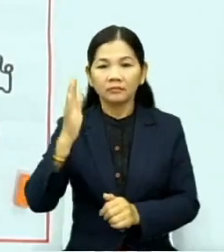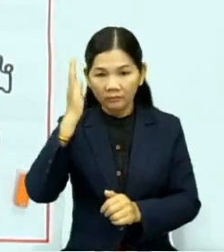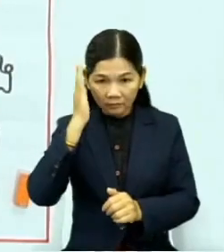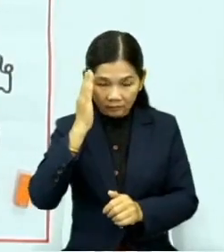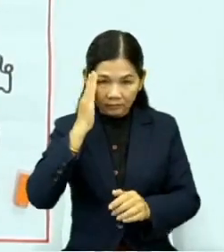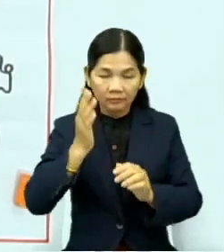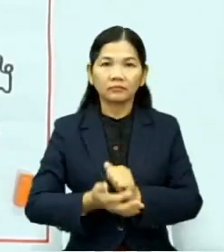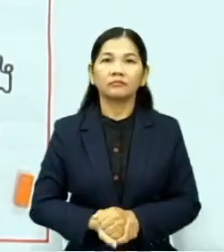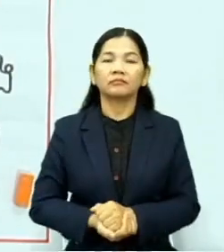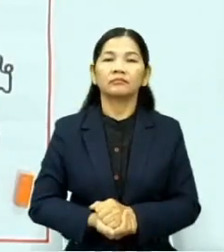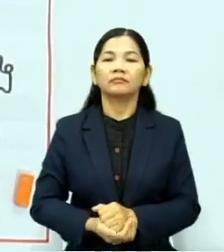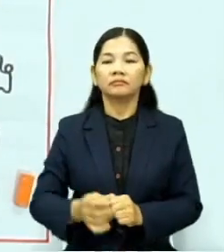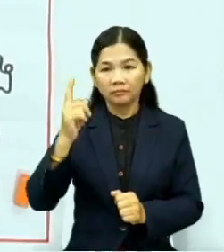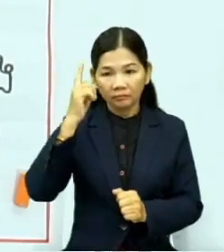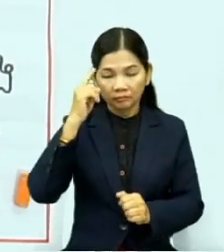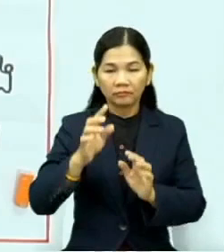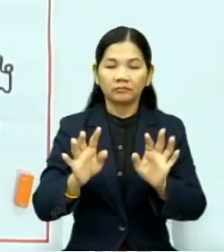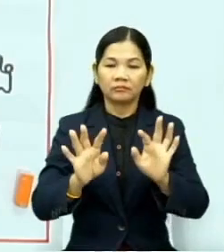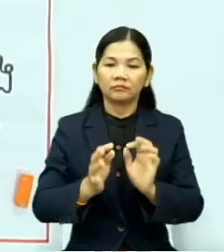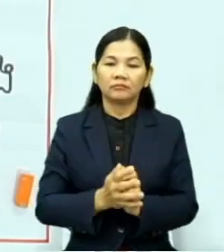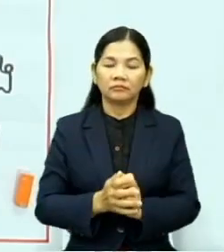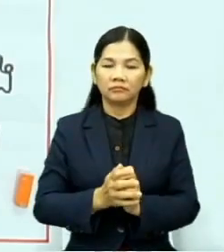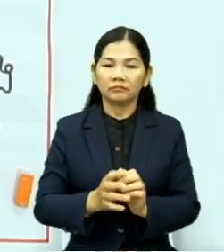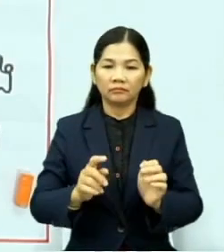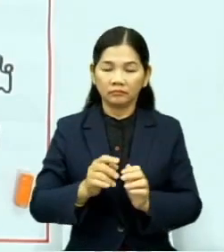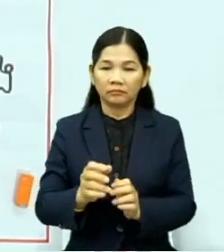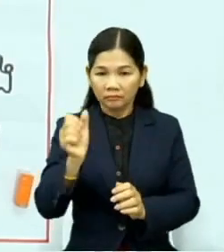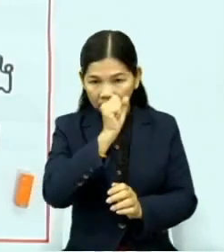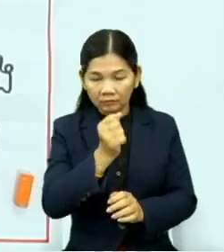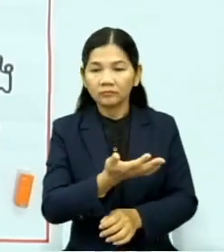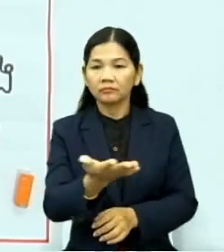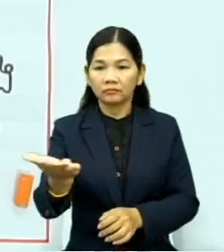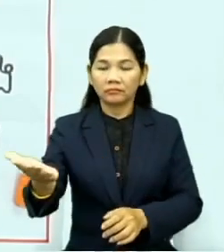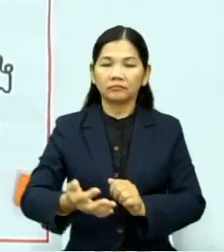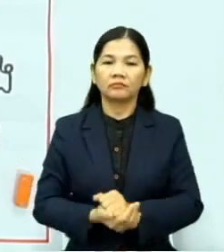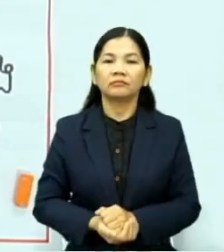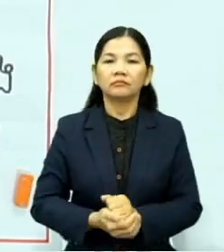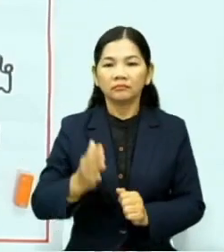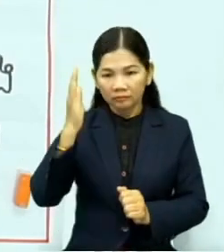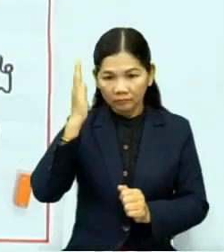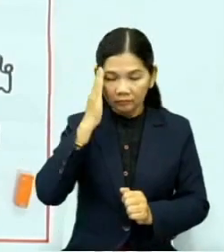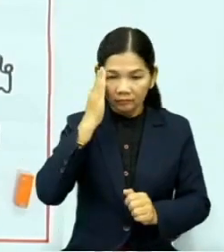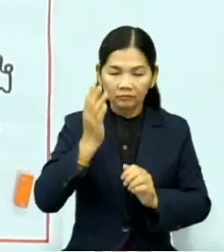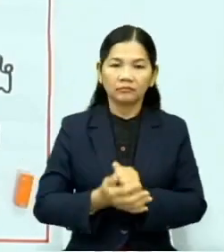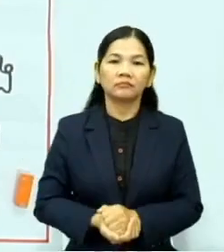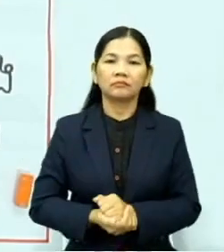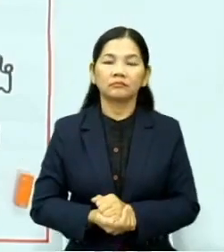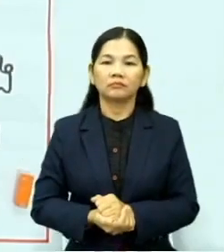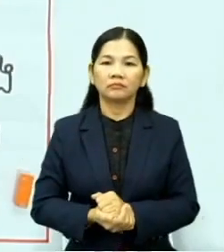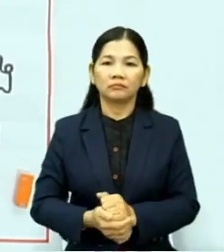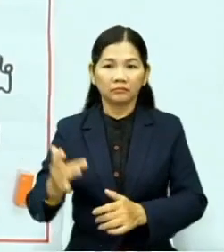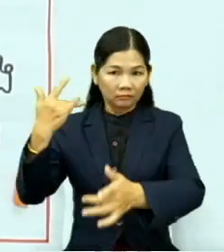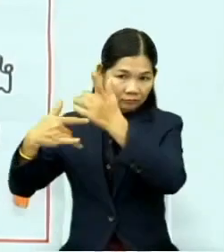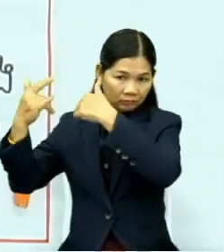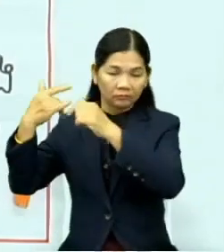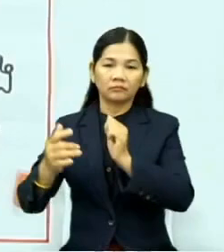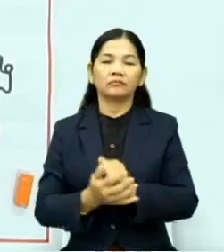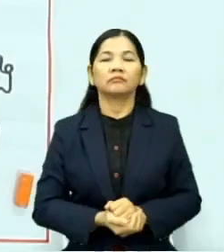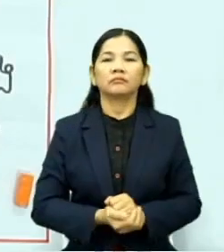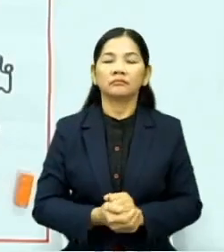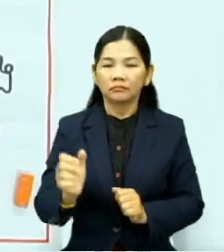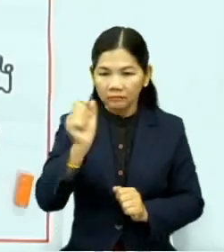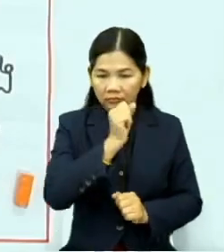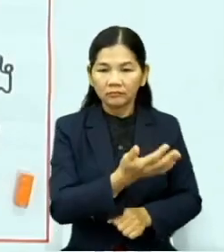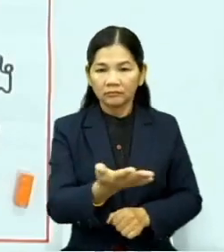bàm chà dù đăng ông phí vùng phliên rộp bó à dạy hay nà con nâng chân con đăng tăng phí ở bà vọt rộp bó vùng phliên à